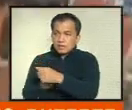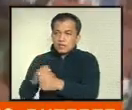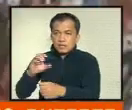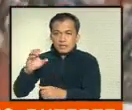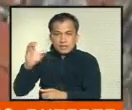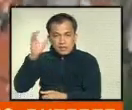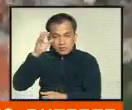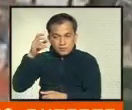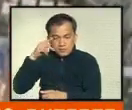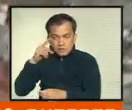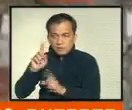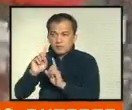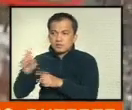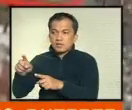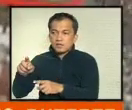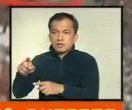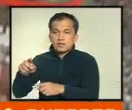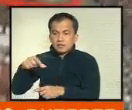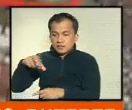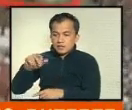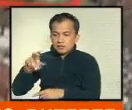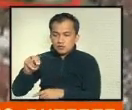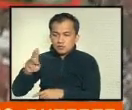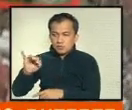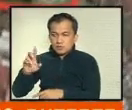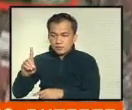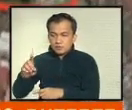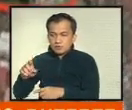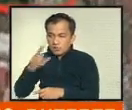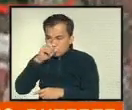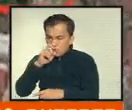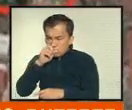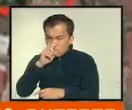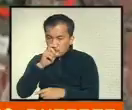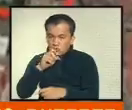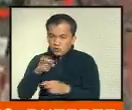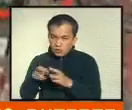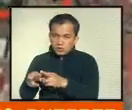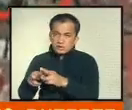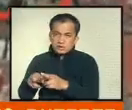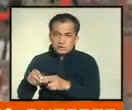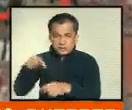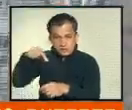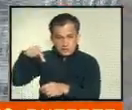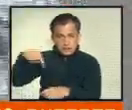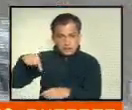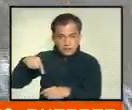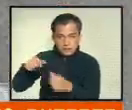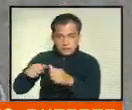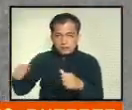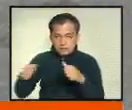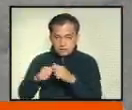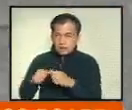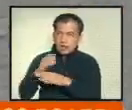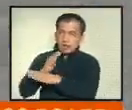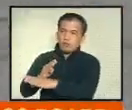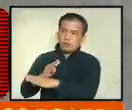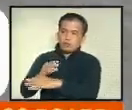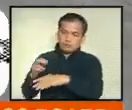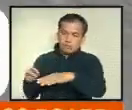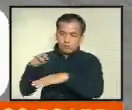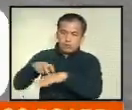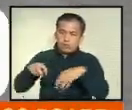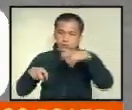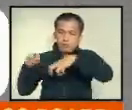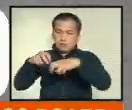Palanca papuntang Quezon Boulevard bago dumiretsyo sa lumang ruta sa loob ng Quiapo area. Para makaiwas sa posibilidad na akyatin ng mga deboto ang